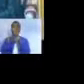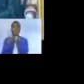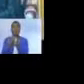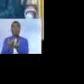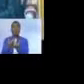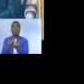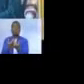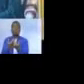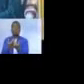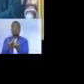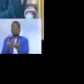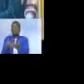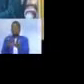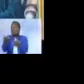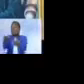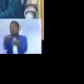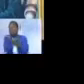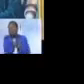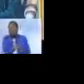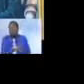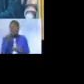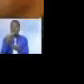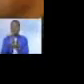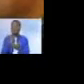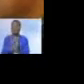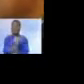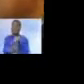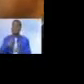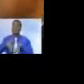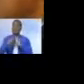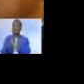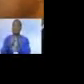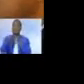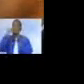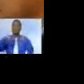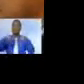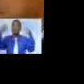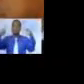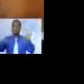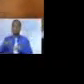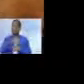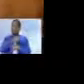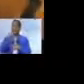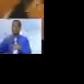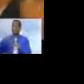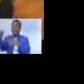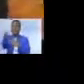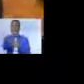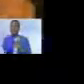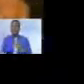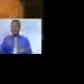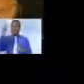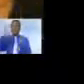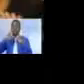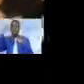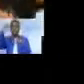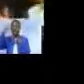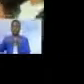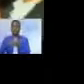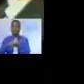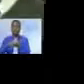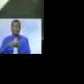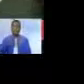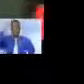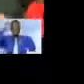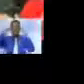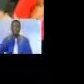des capitaux privés au plan interne et comment réussir une mobilisation de capitaux privés au plan externe. Le